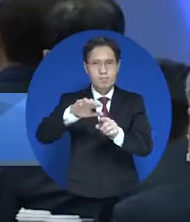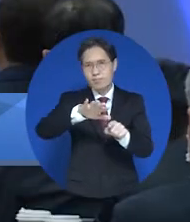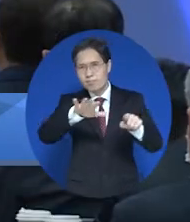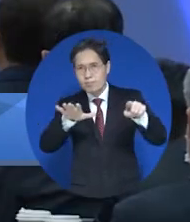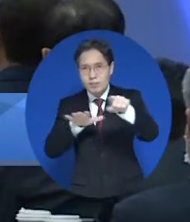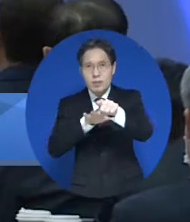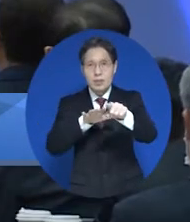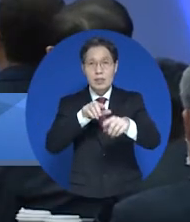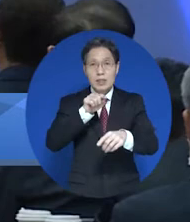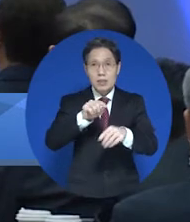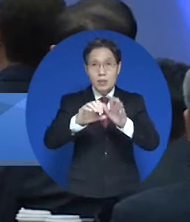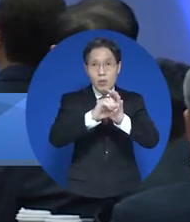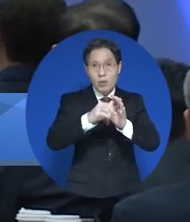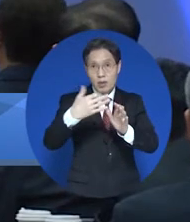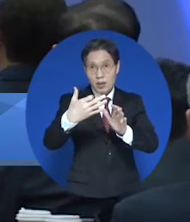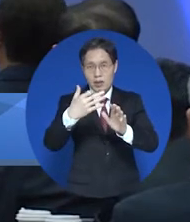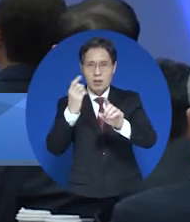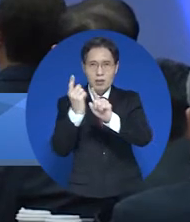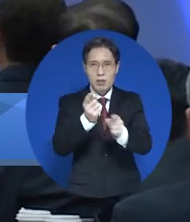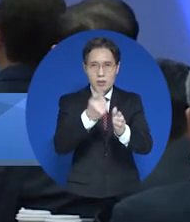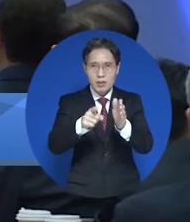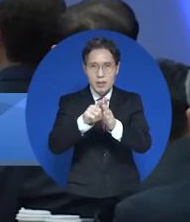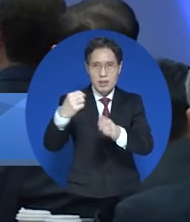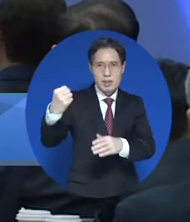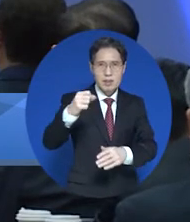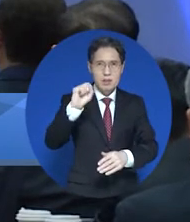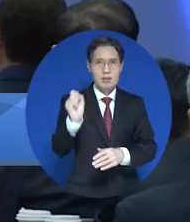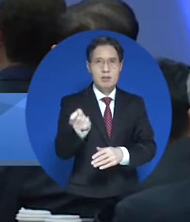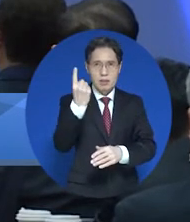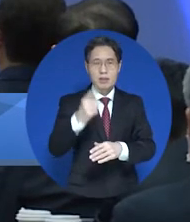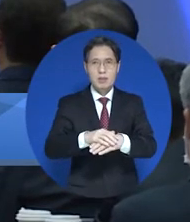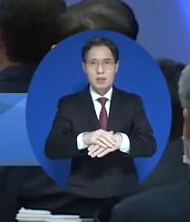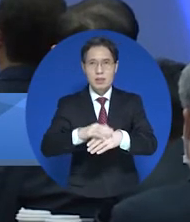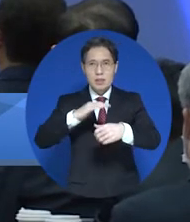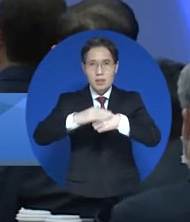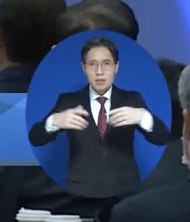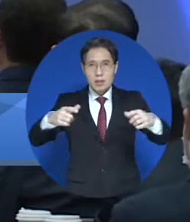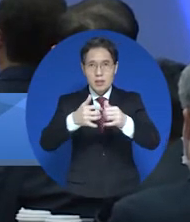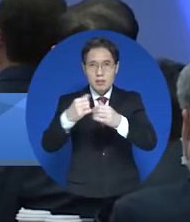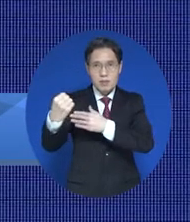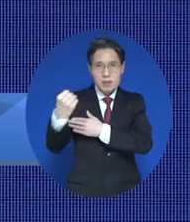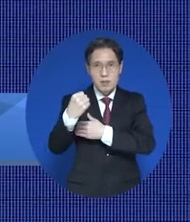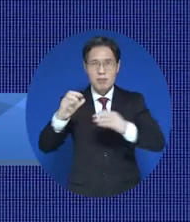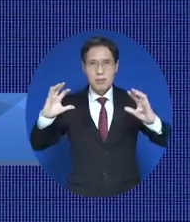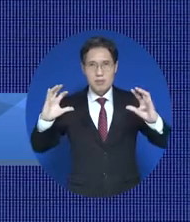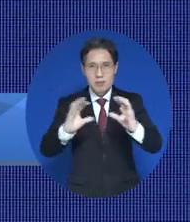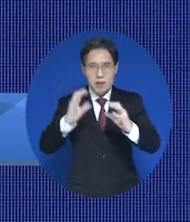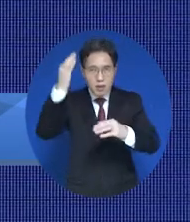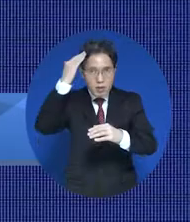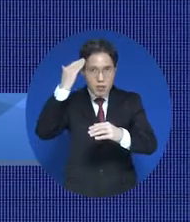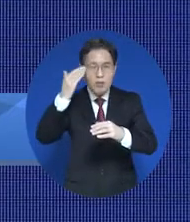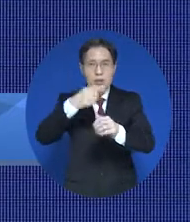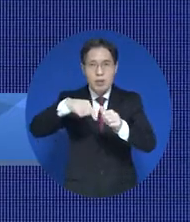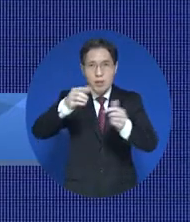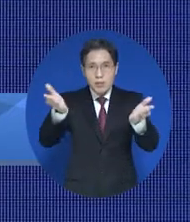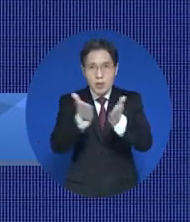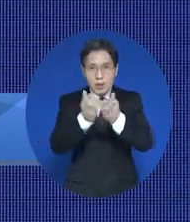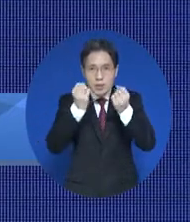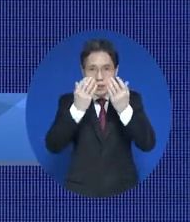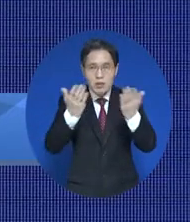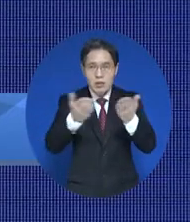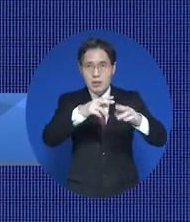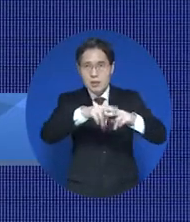얘는 크론 알 굴을 극복하게 한 원동력이었다 며 시 도민의 역량을 모아 한국판 u 들이 성공하는데